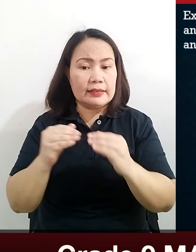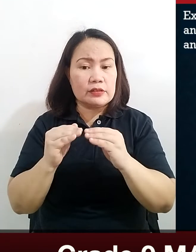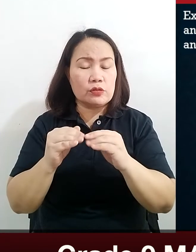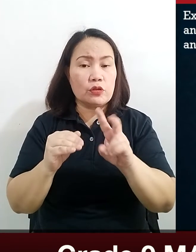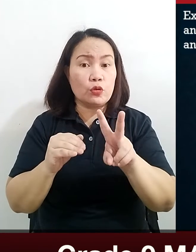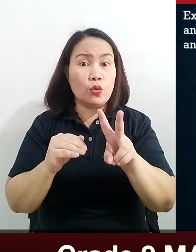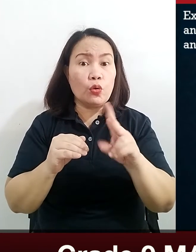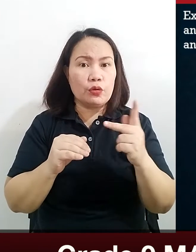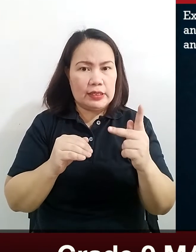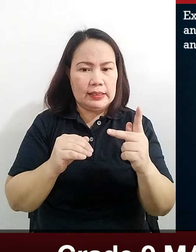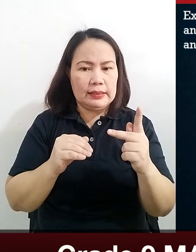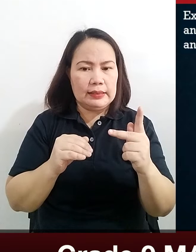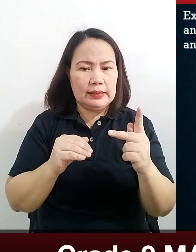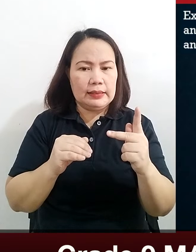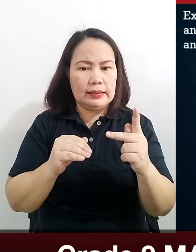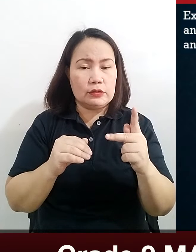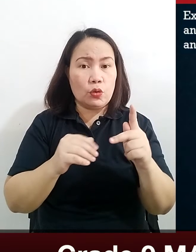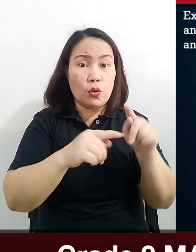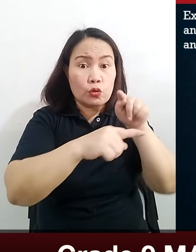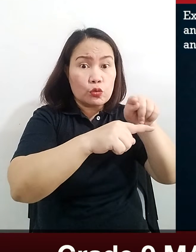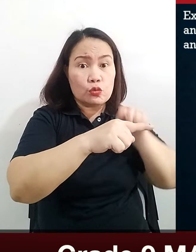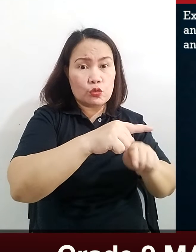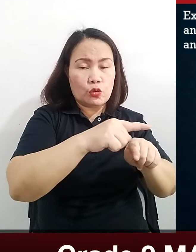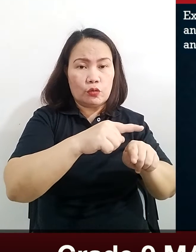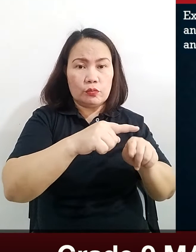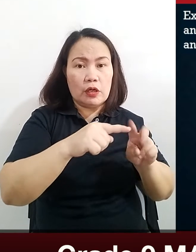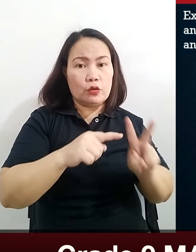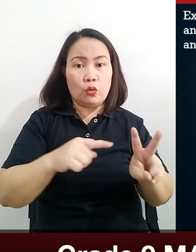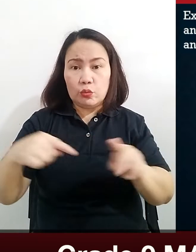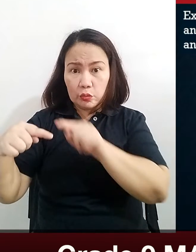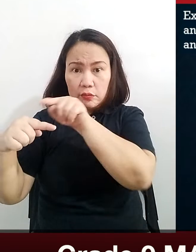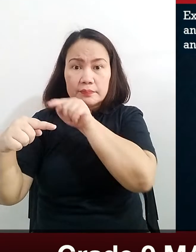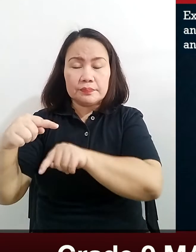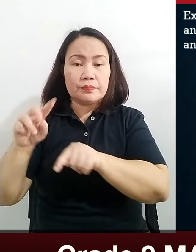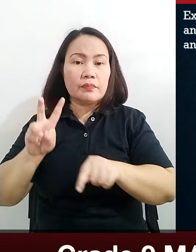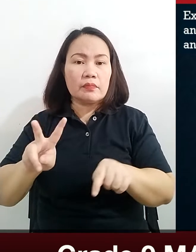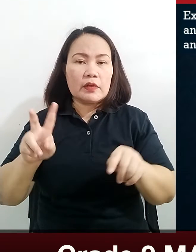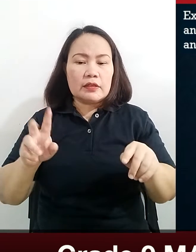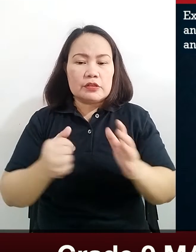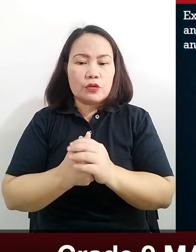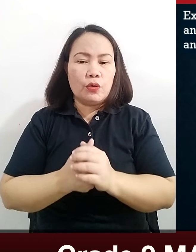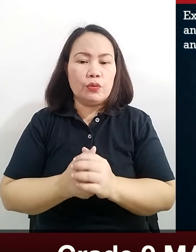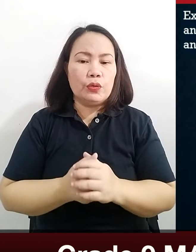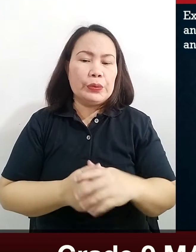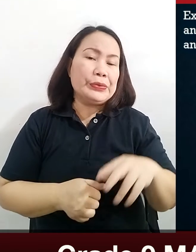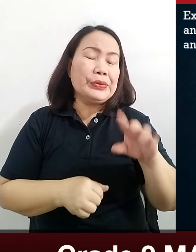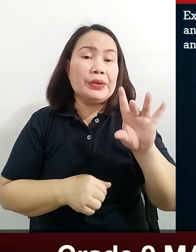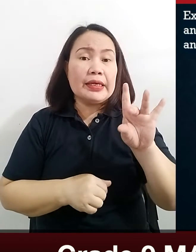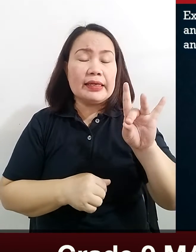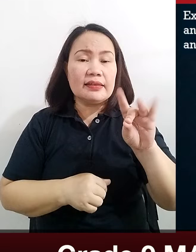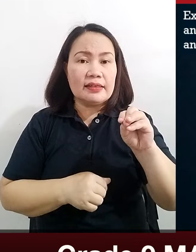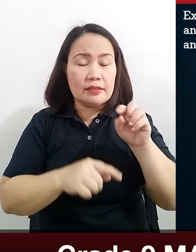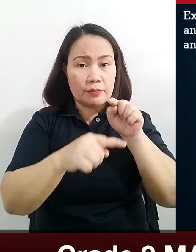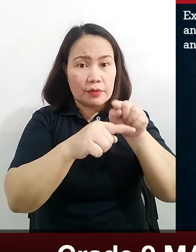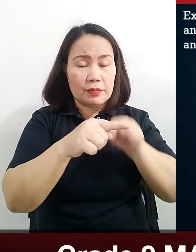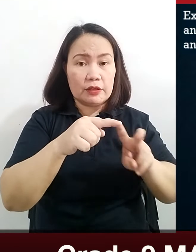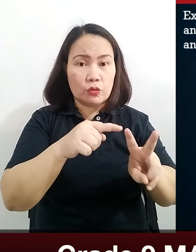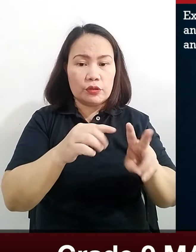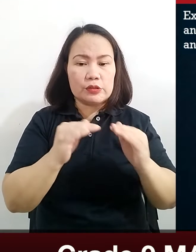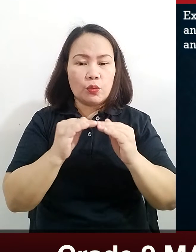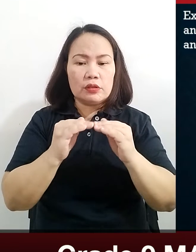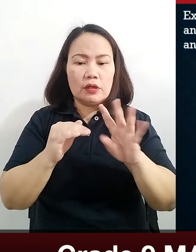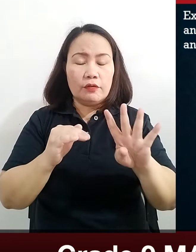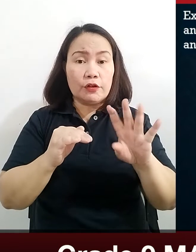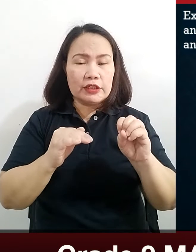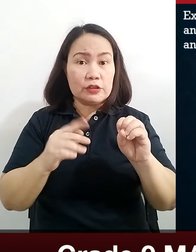to solve for k, divide both side by 2. So, 80 divide 2, the answer is 40. Ibig sabihin, yung constant natin dito